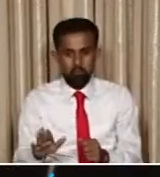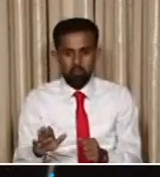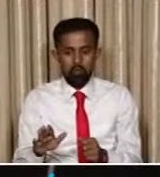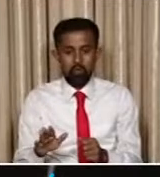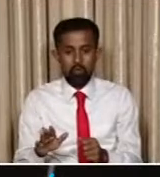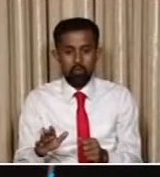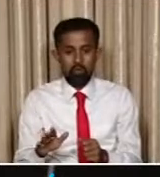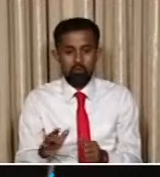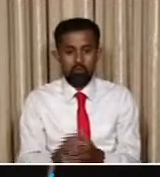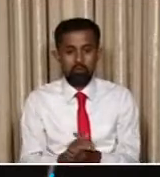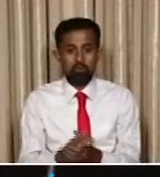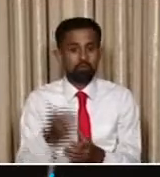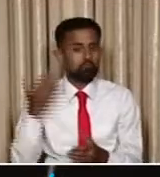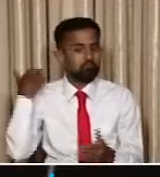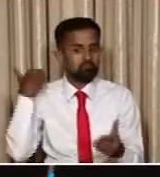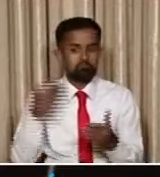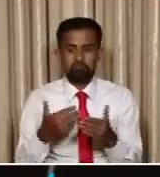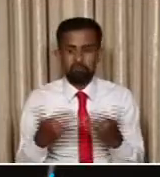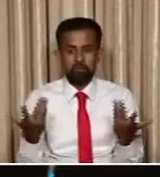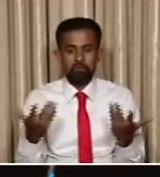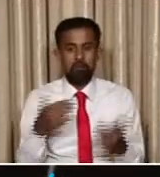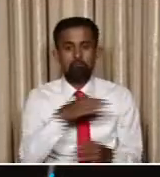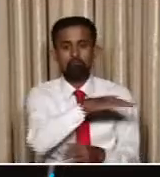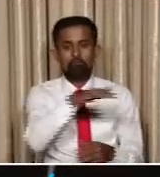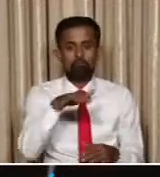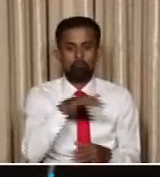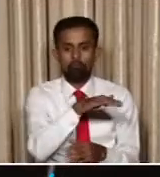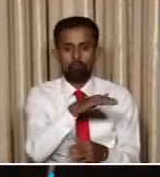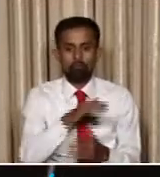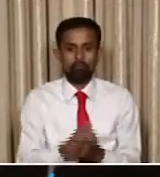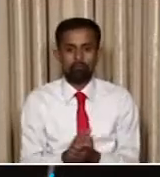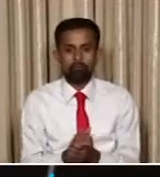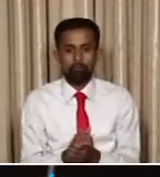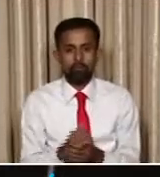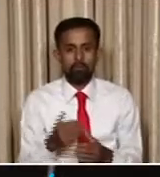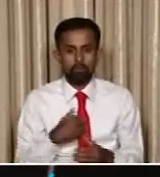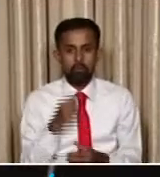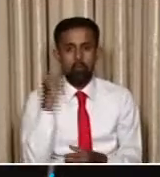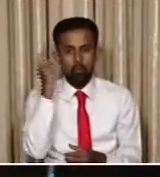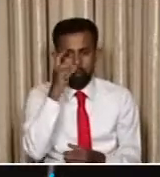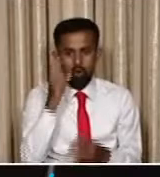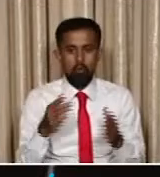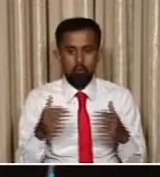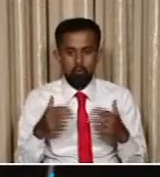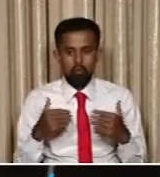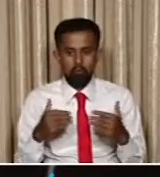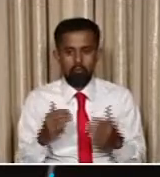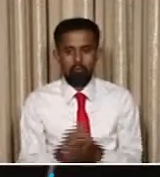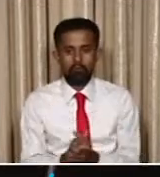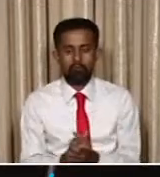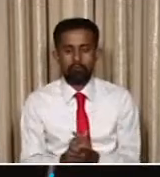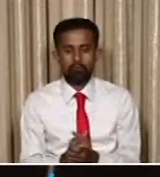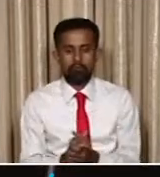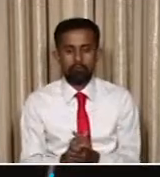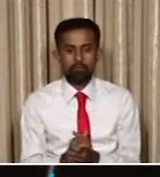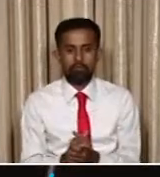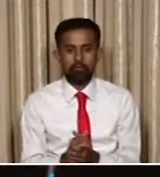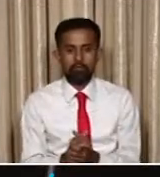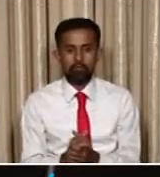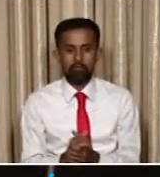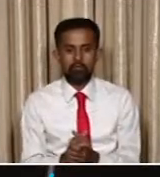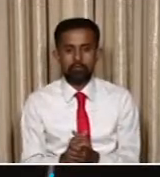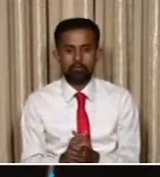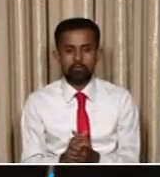මේ කවදාවත් ප්‍රවර්ධනය නොවුන පැත්තක් ගැන මම හොයනවා මේ රටේ මේ සංචාරකේ.